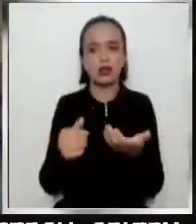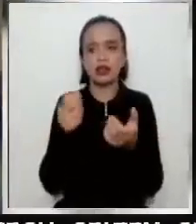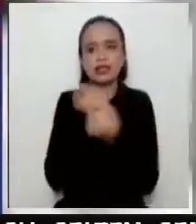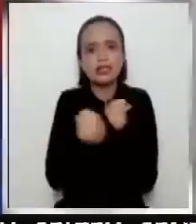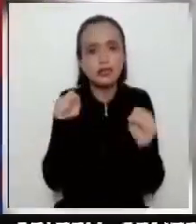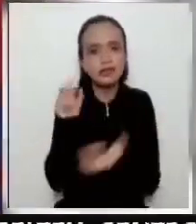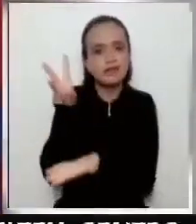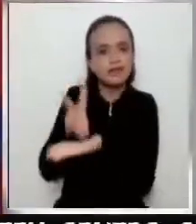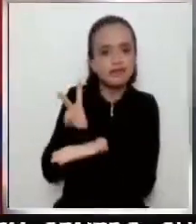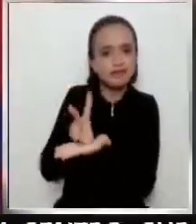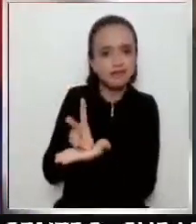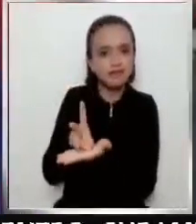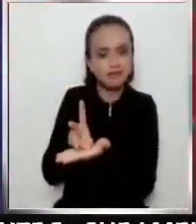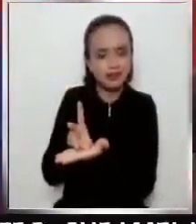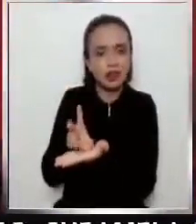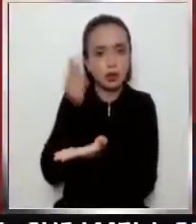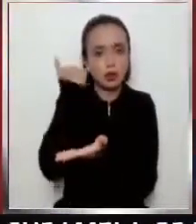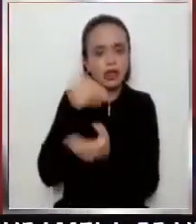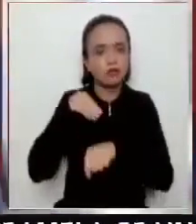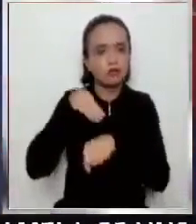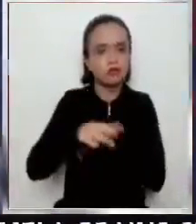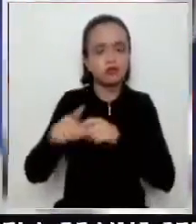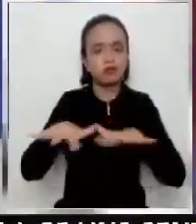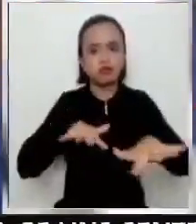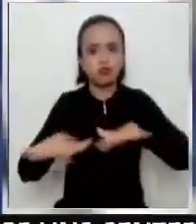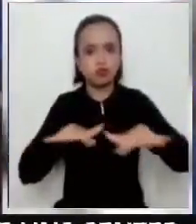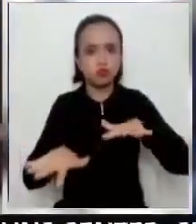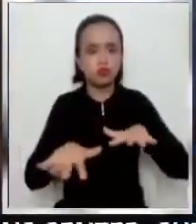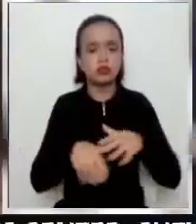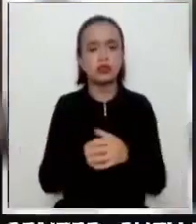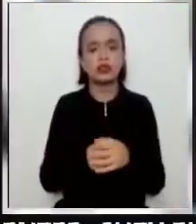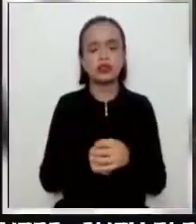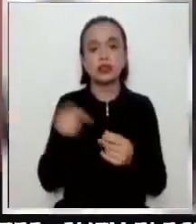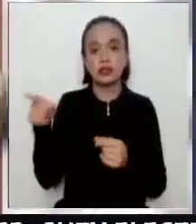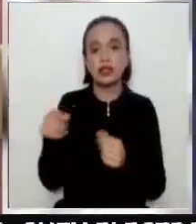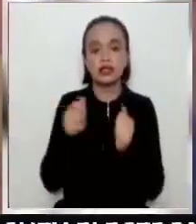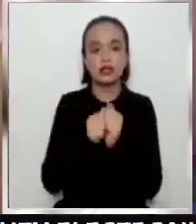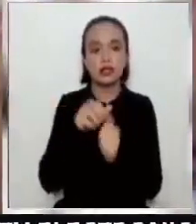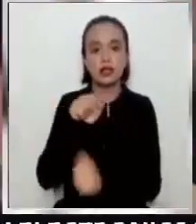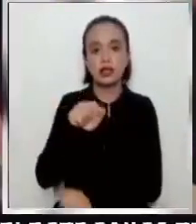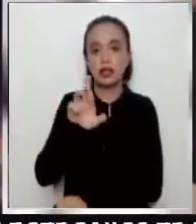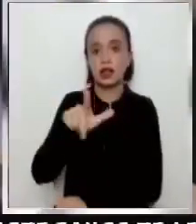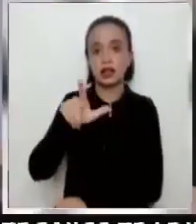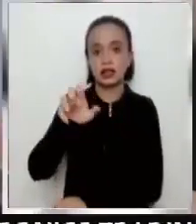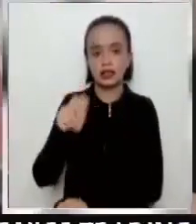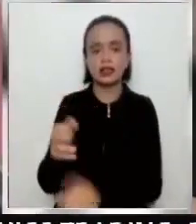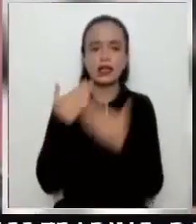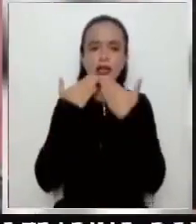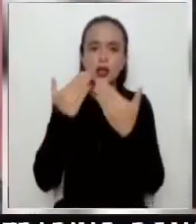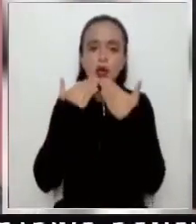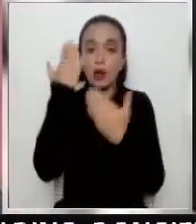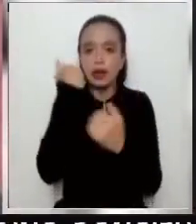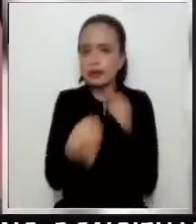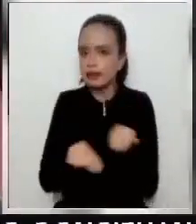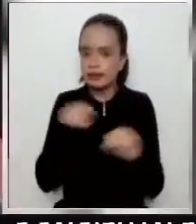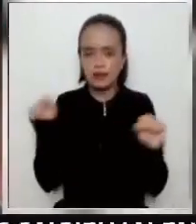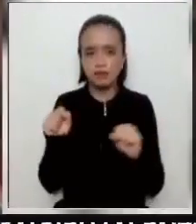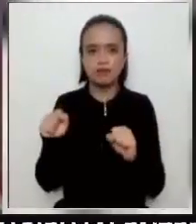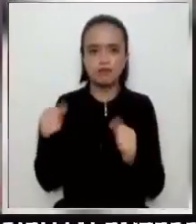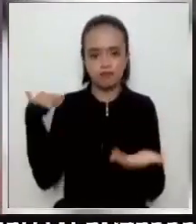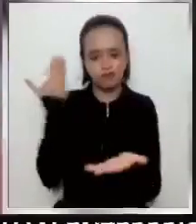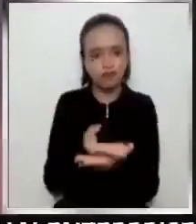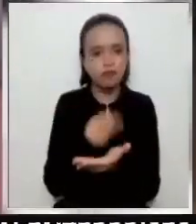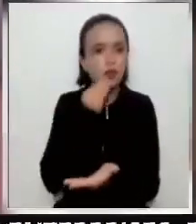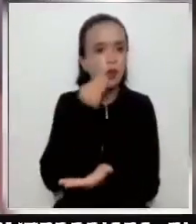nakararaan. Si Arlene Bitbit pa ang anak, laking pasasalamat na ligtas na silang nakarating sa bansa. Pinulbos yung lugar namin, which is